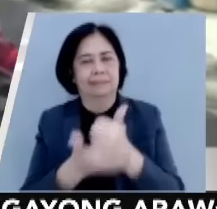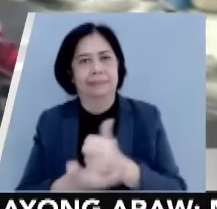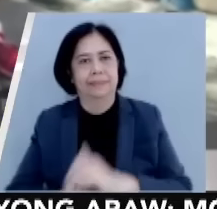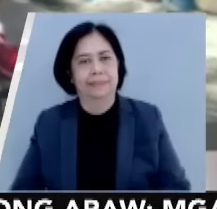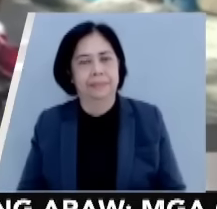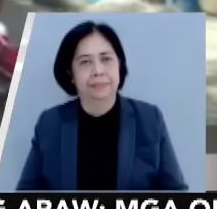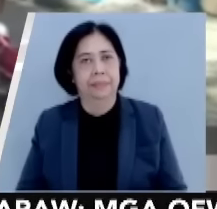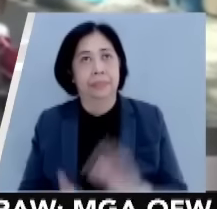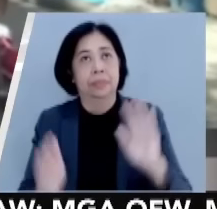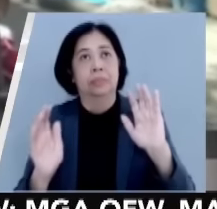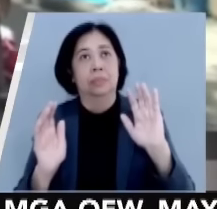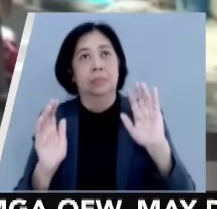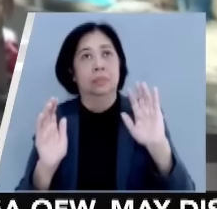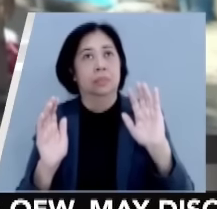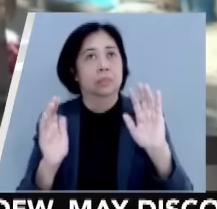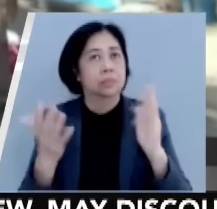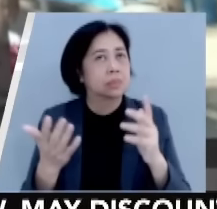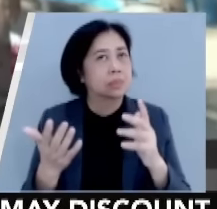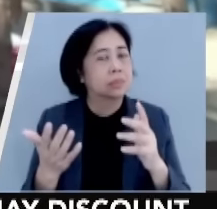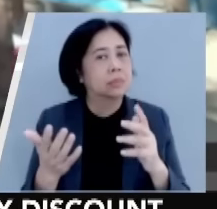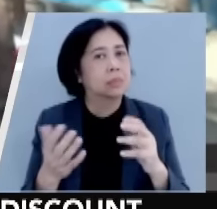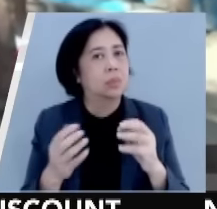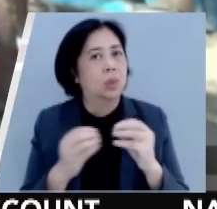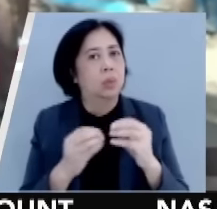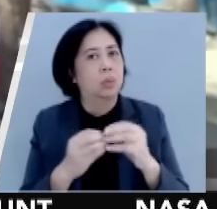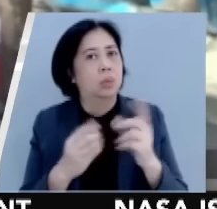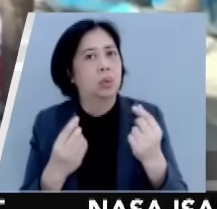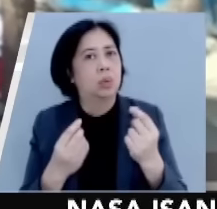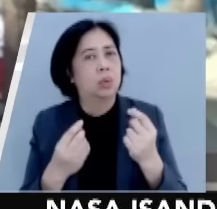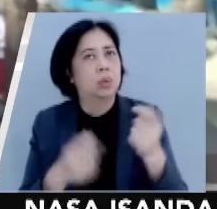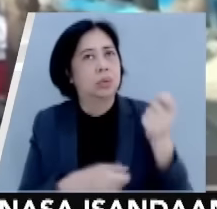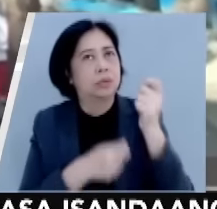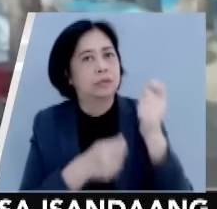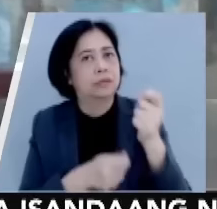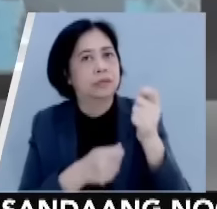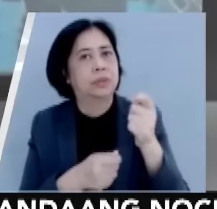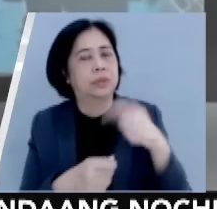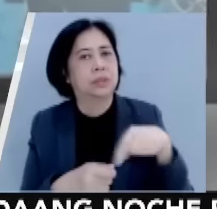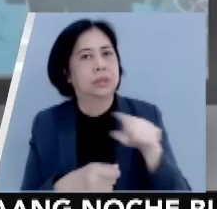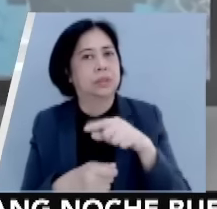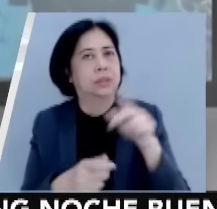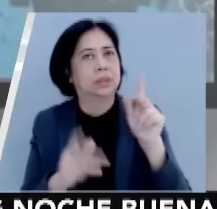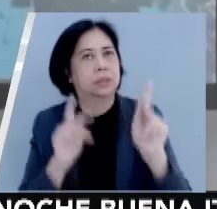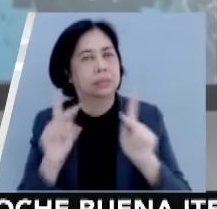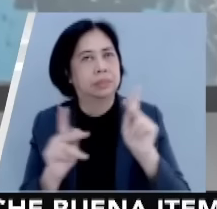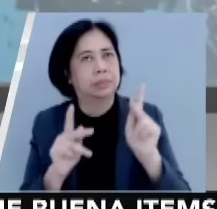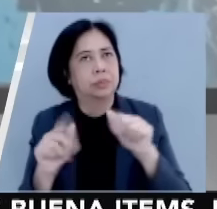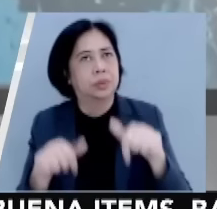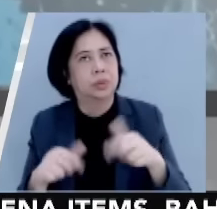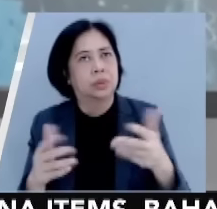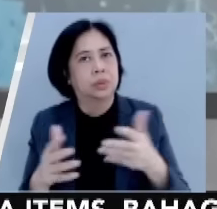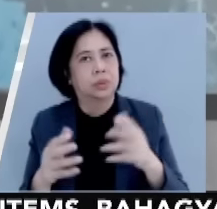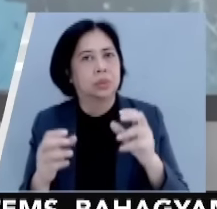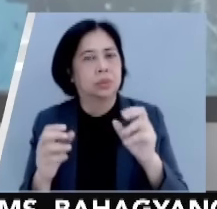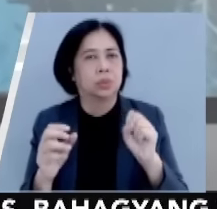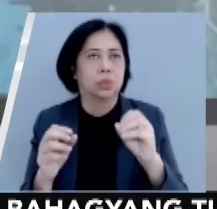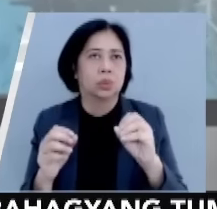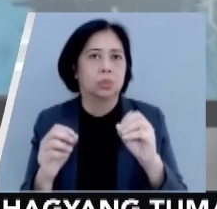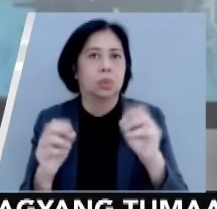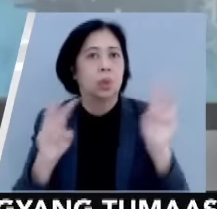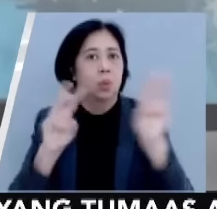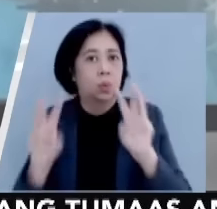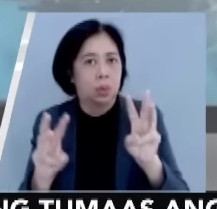yung more on fishing po dito ang source of income po ng tao. Kaya pag okay po ang weather, nakakapag-fishing